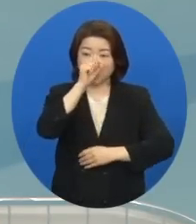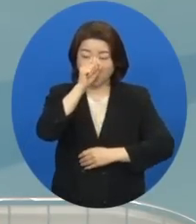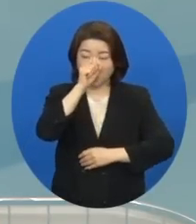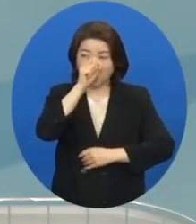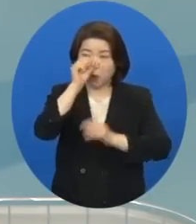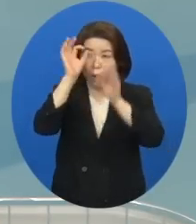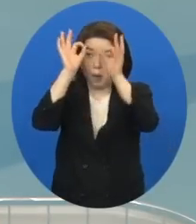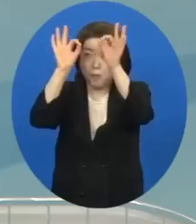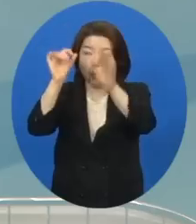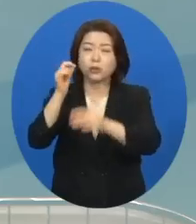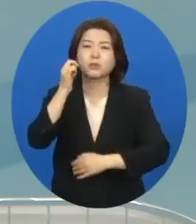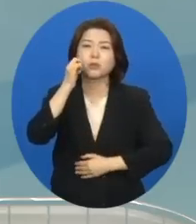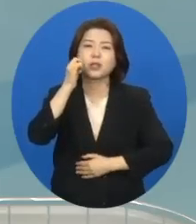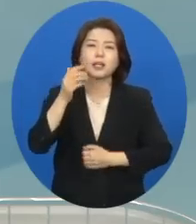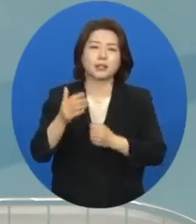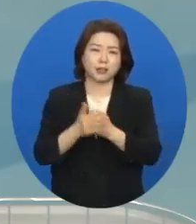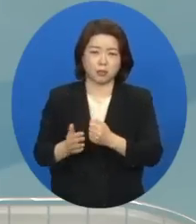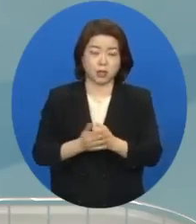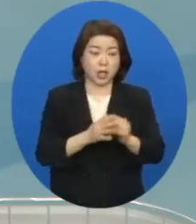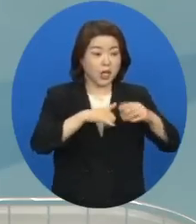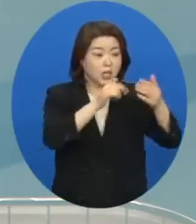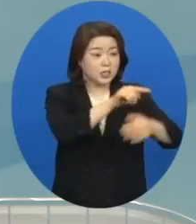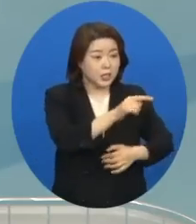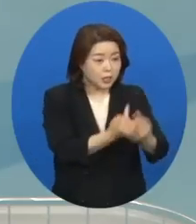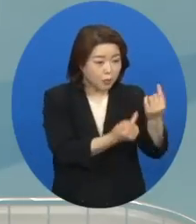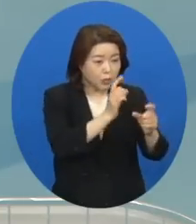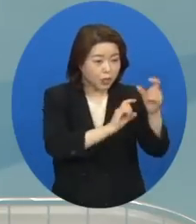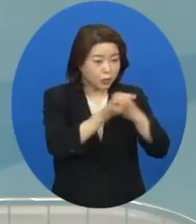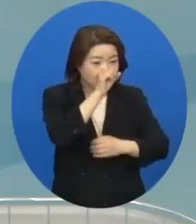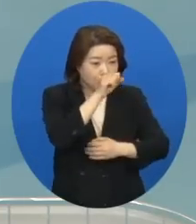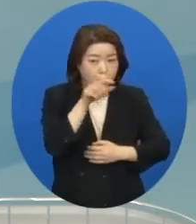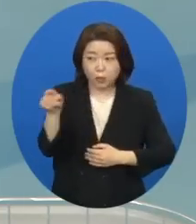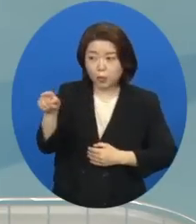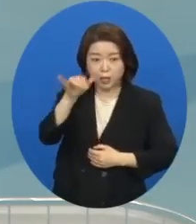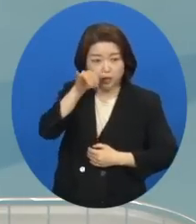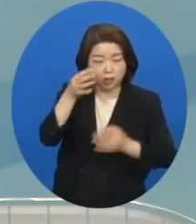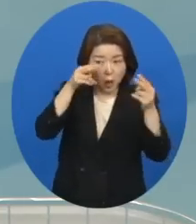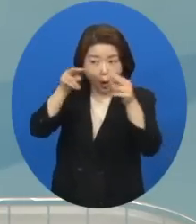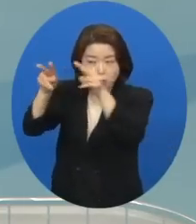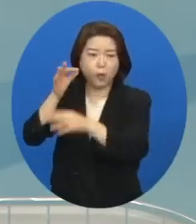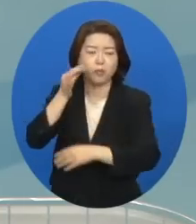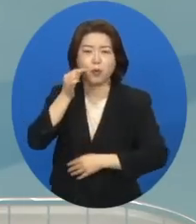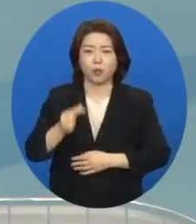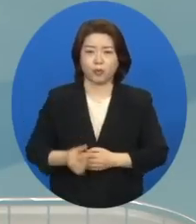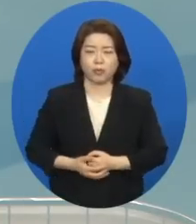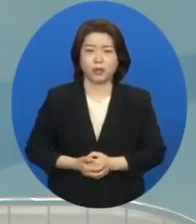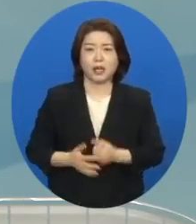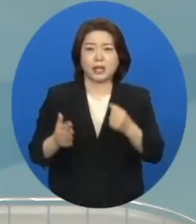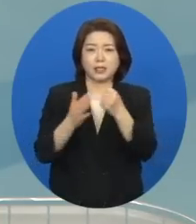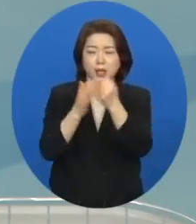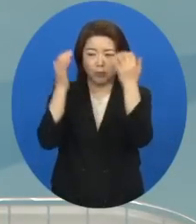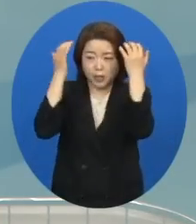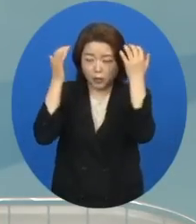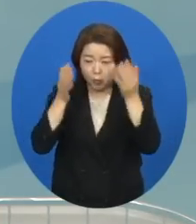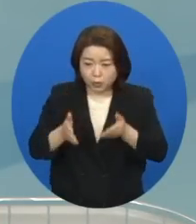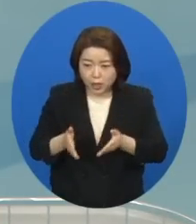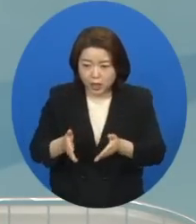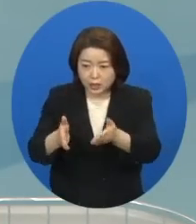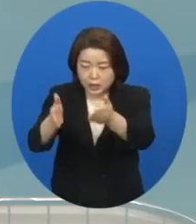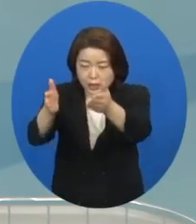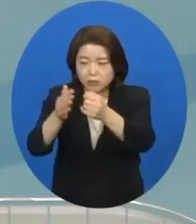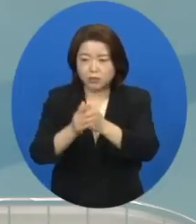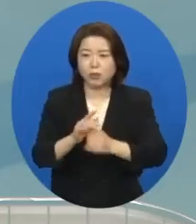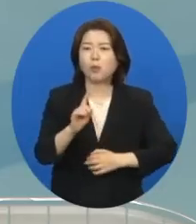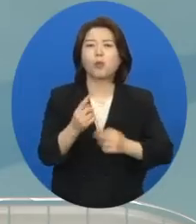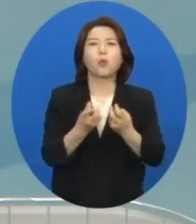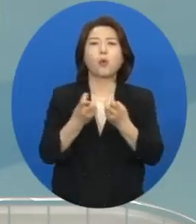보이니까. 세상보다도 더 좋은 게 안 보이니까, 솔직히. 그러니까 고난의 길을 무슨 힘으로